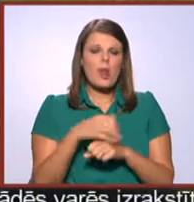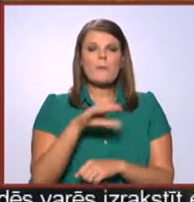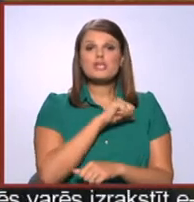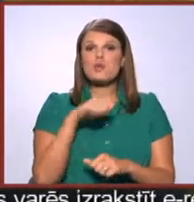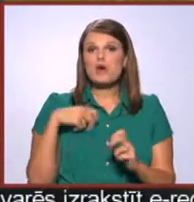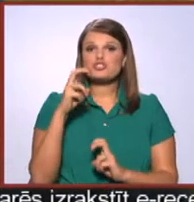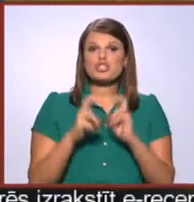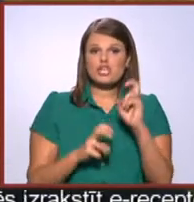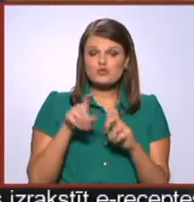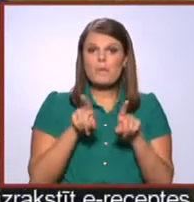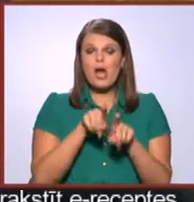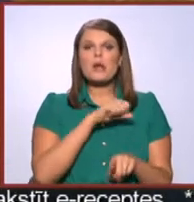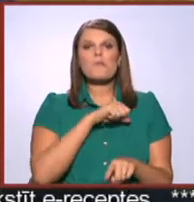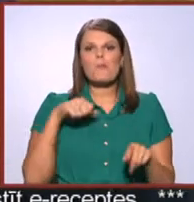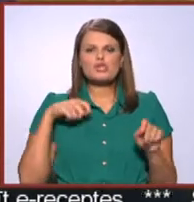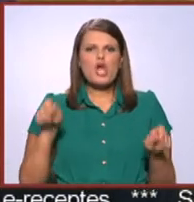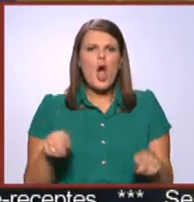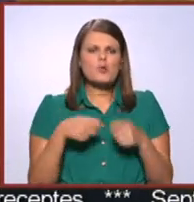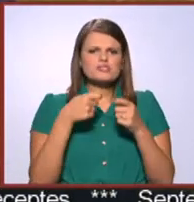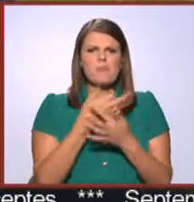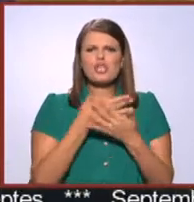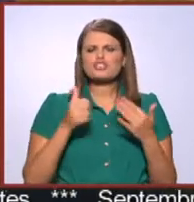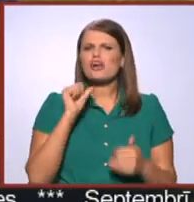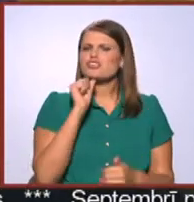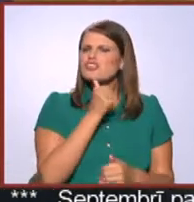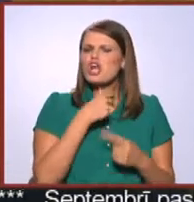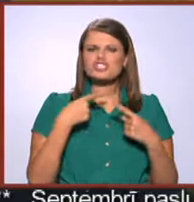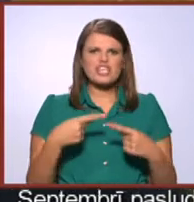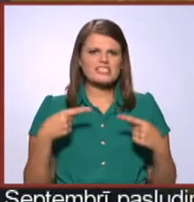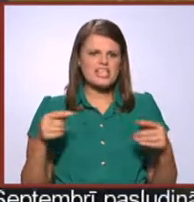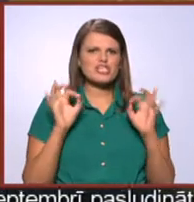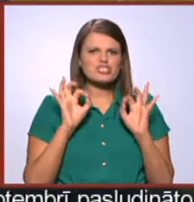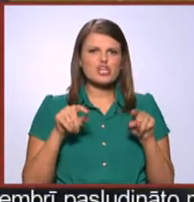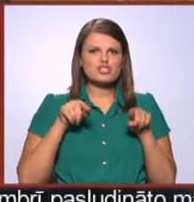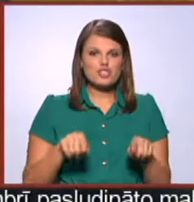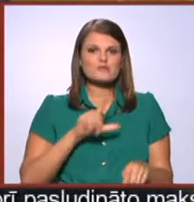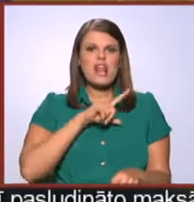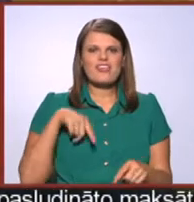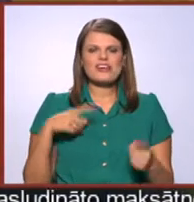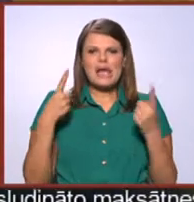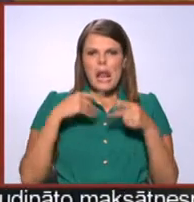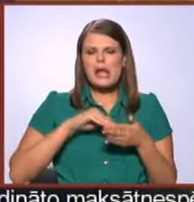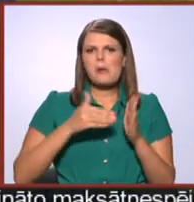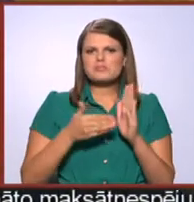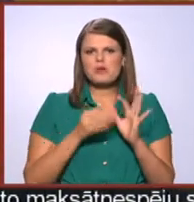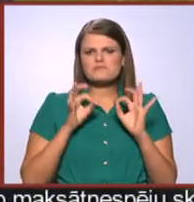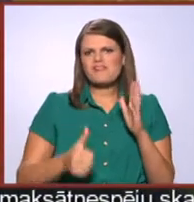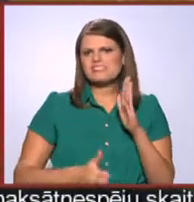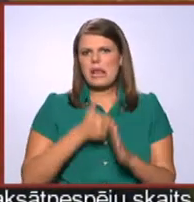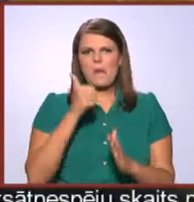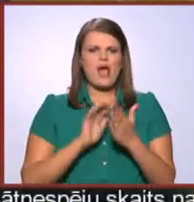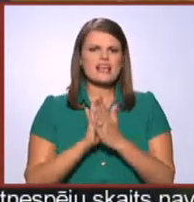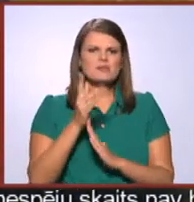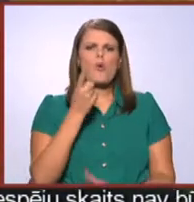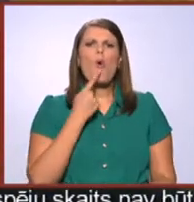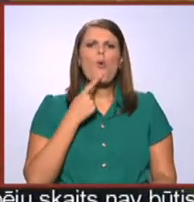paši esam sākoši audzēt daudzas tādas garšīgas lietas, kuras nu, tieši šajos te klimatiskajos Latvijas apstākļos arī vislabāk izaug. Tās